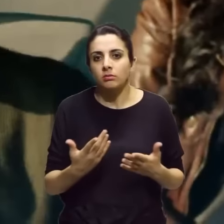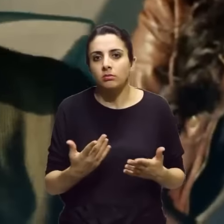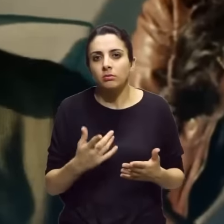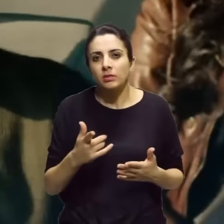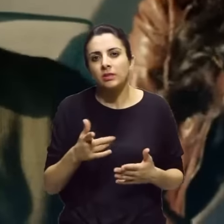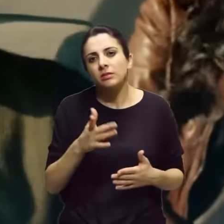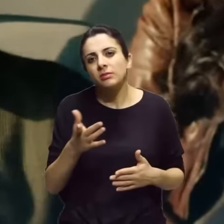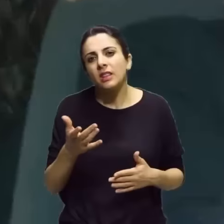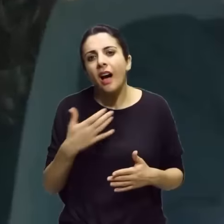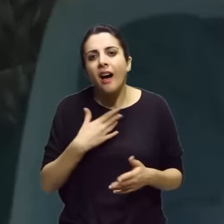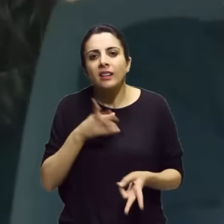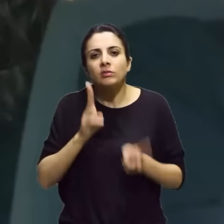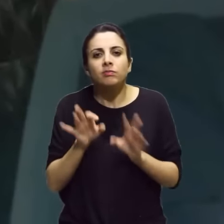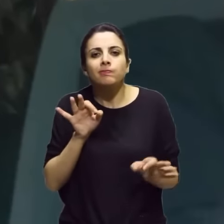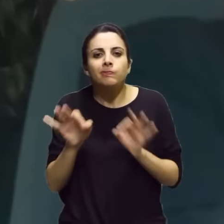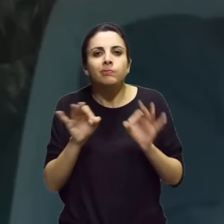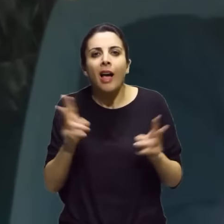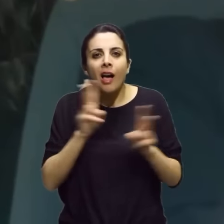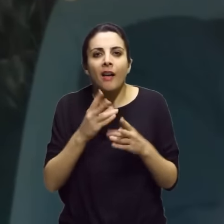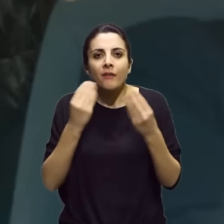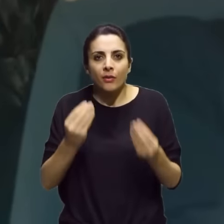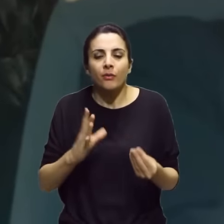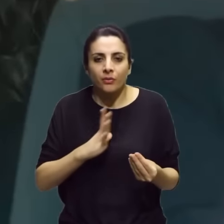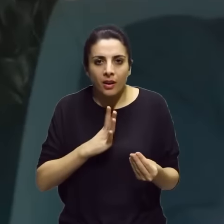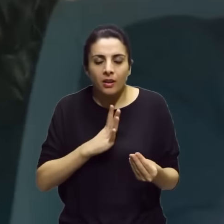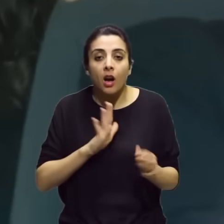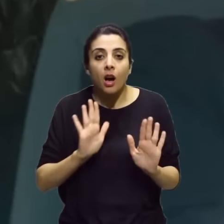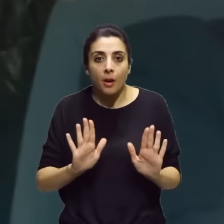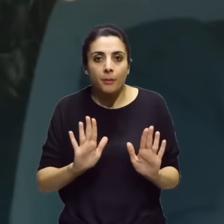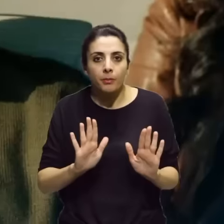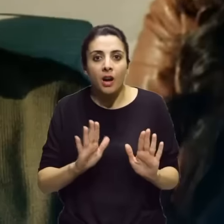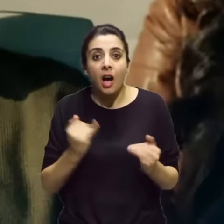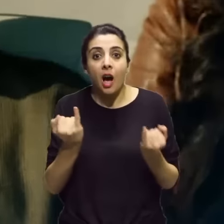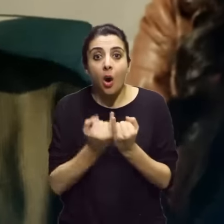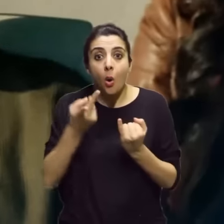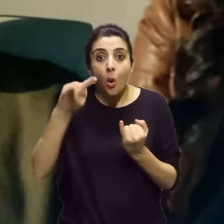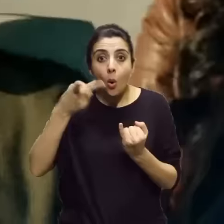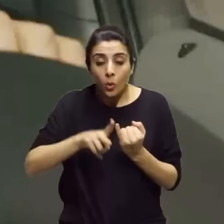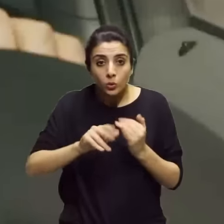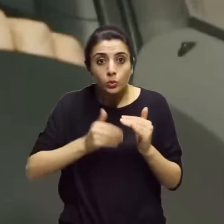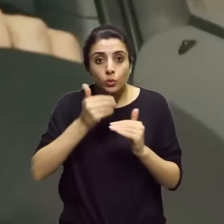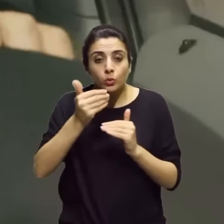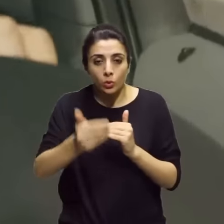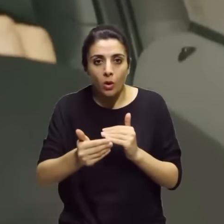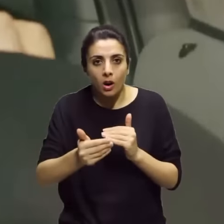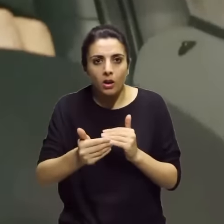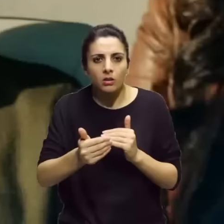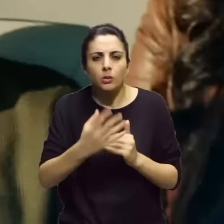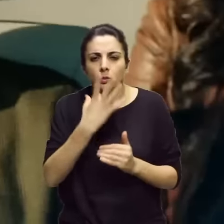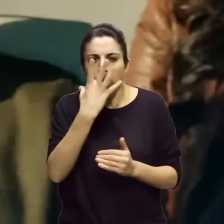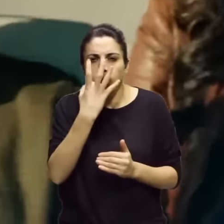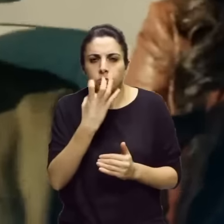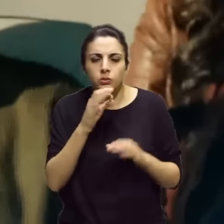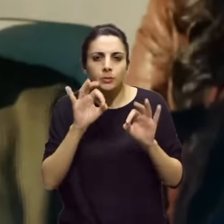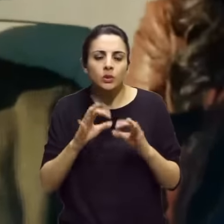bu bildiğin stand-upçı gibi herkesi güldürürmüş. Ama tabii kardeşin ölümünden sonra asık